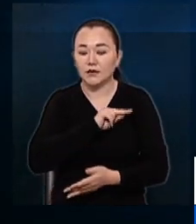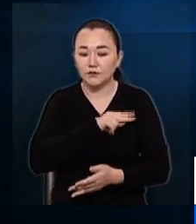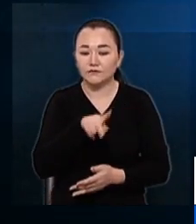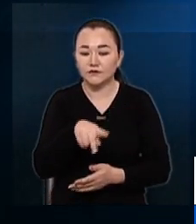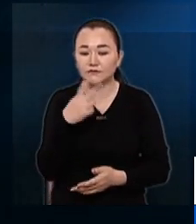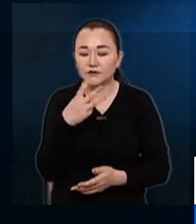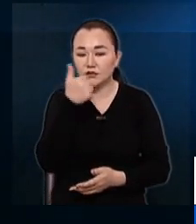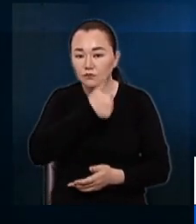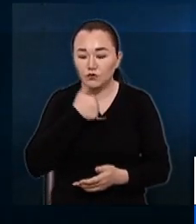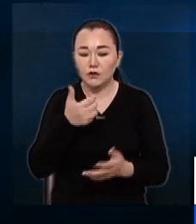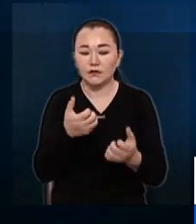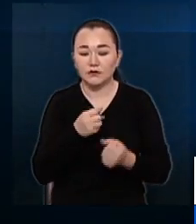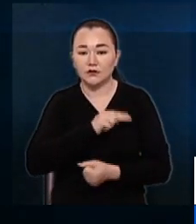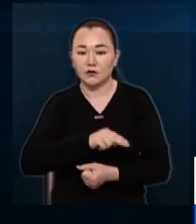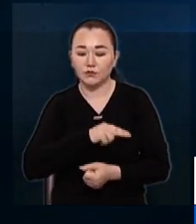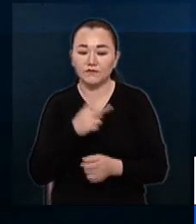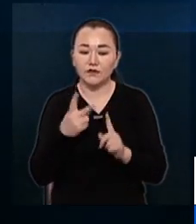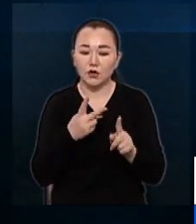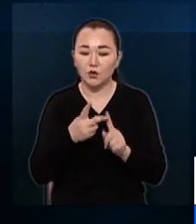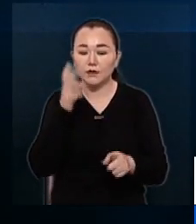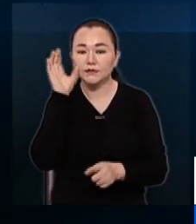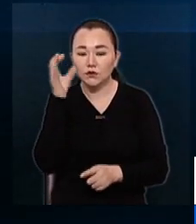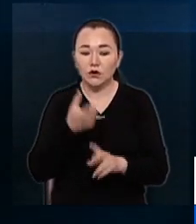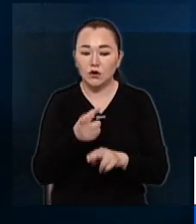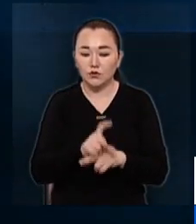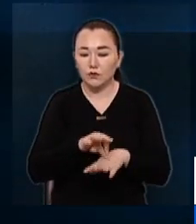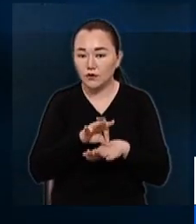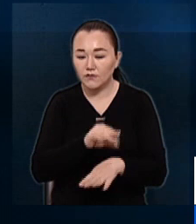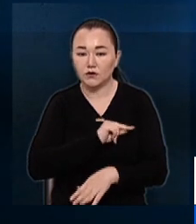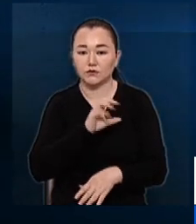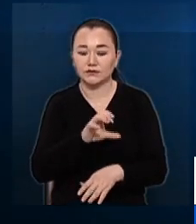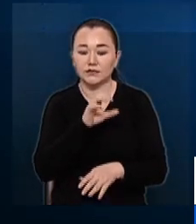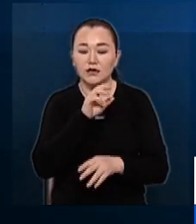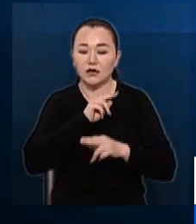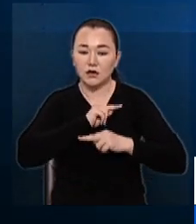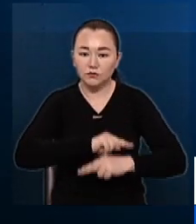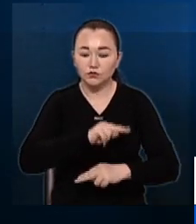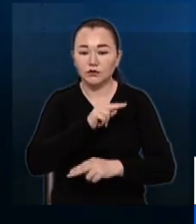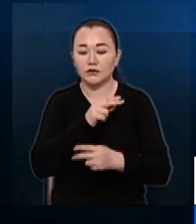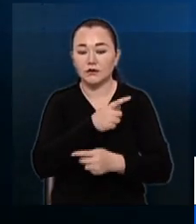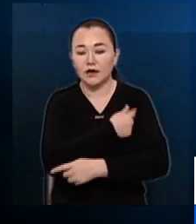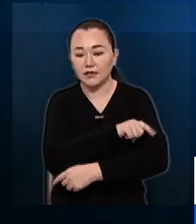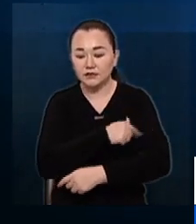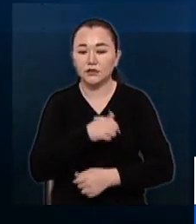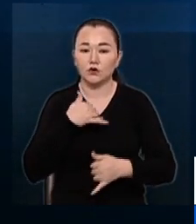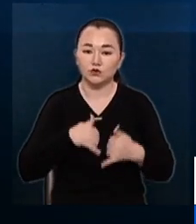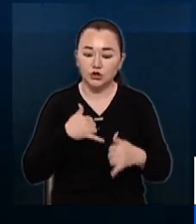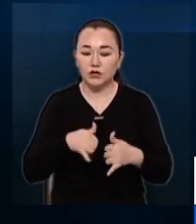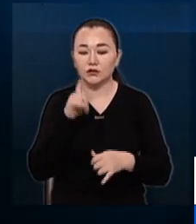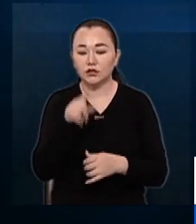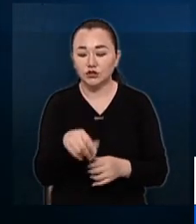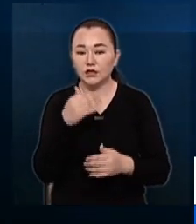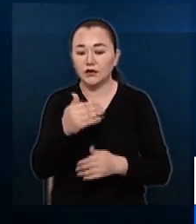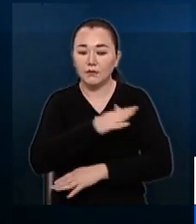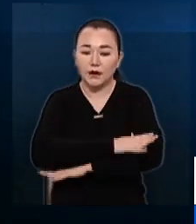2023 году принято на работу второй психолог которая проводит работу с персоналом структурных подразделениях в том числе